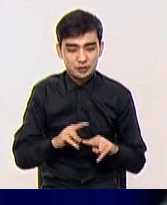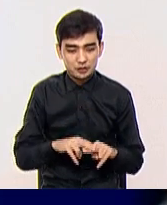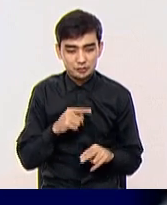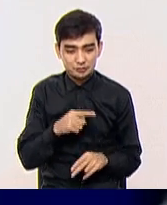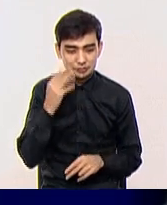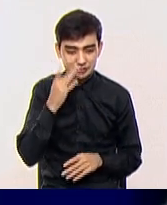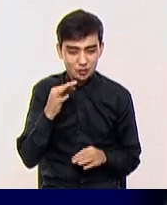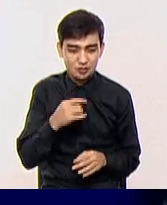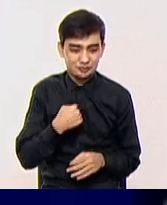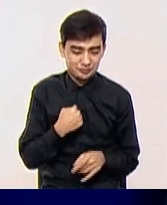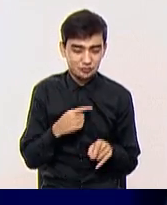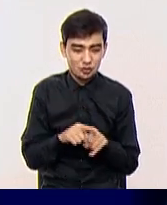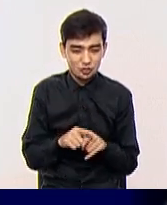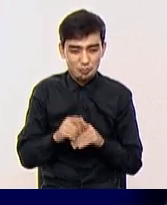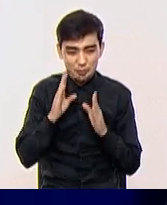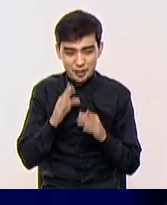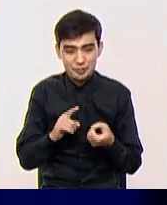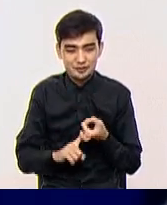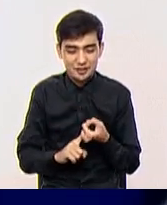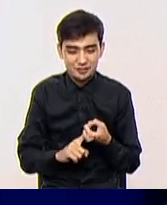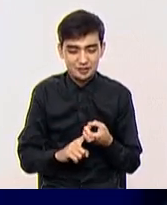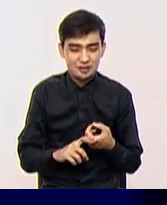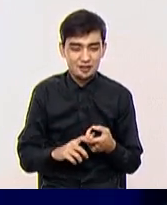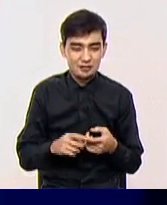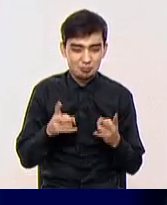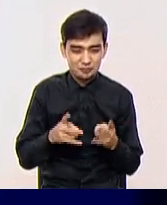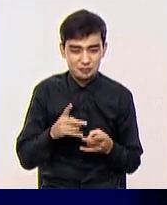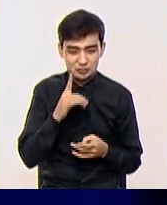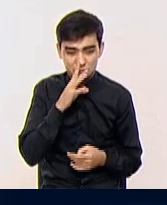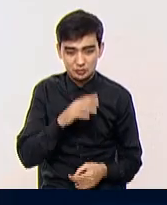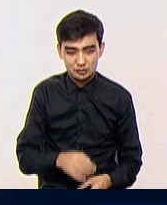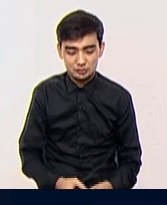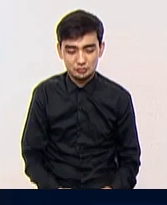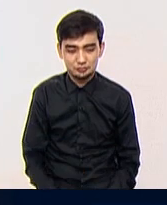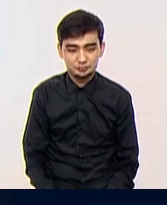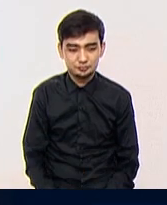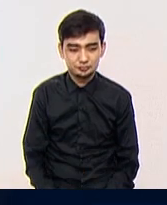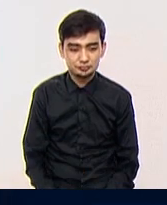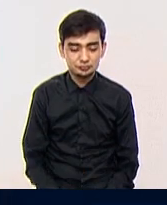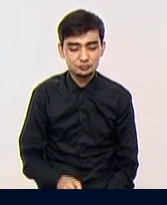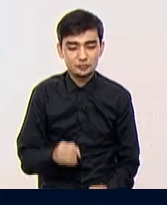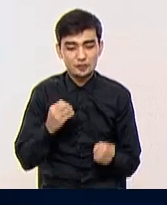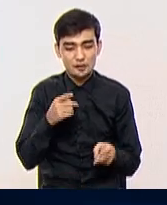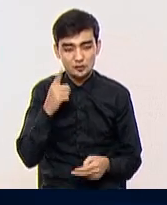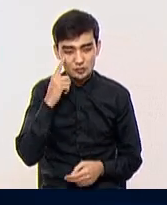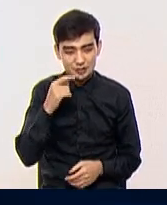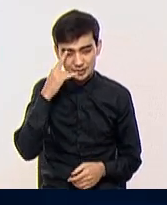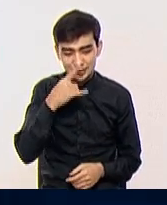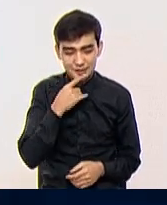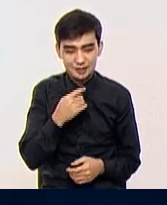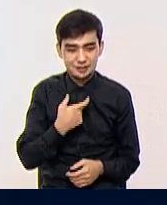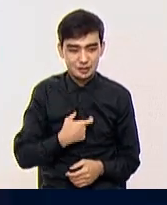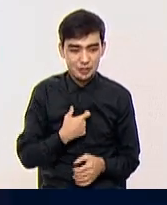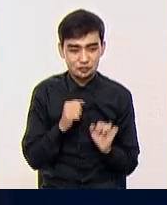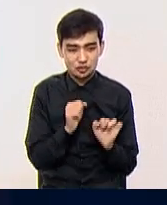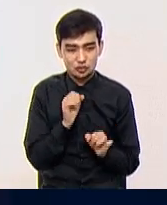и на нас прямого воздействия это в любом случае не оказывает как вы читаете казахстан может себя как